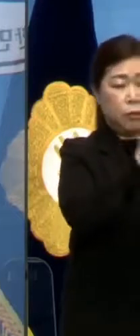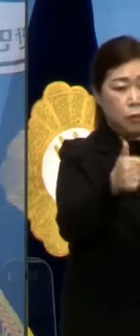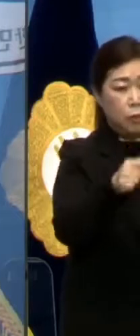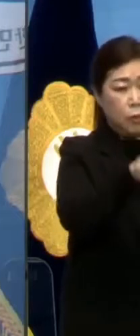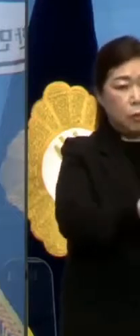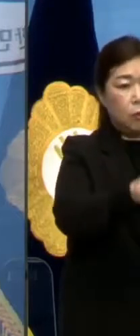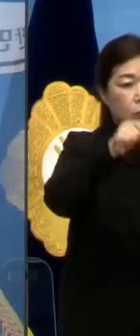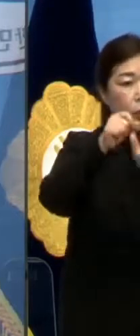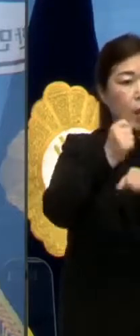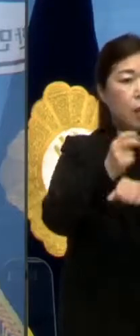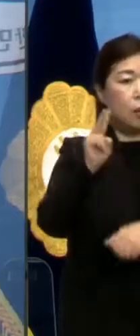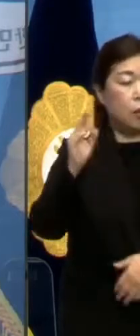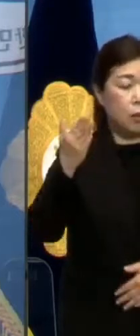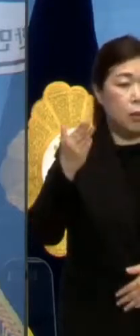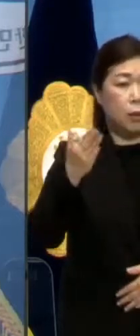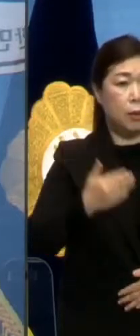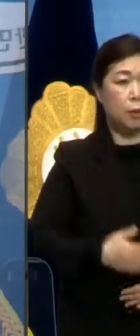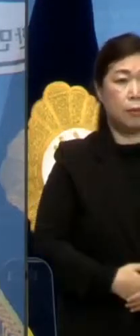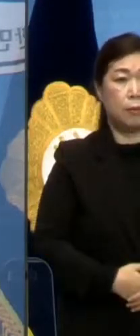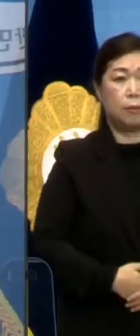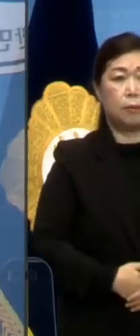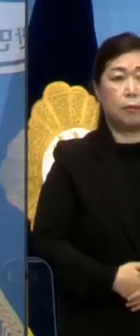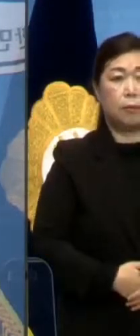죽음에서 건져냈어야 합니다.